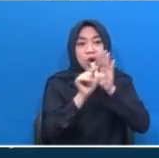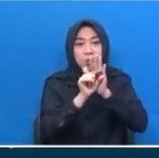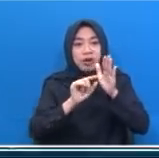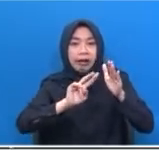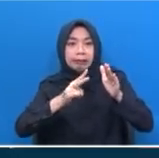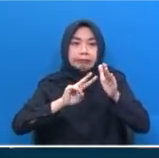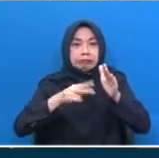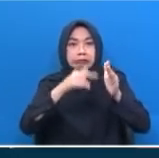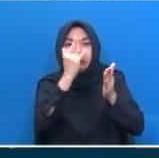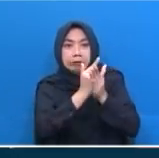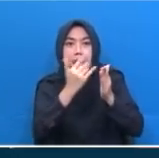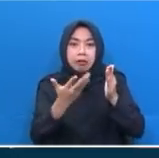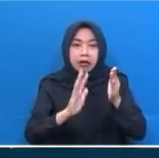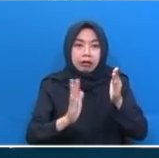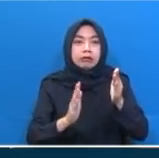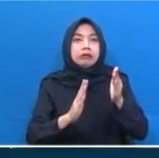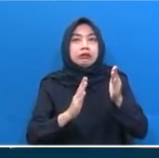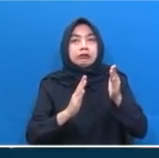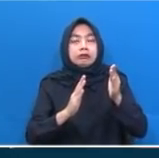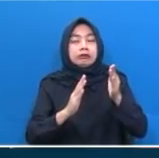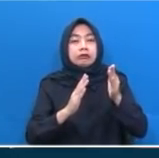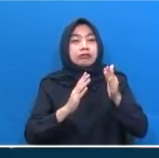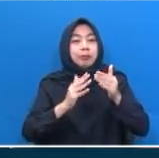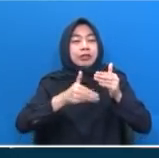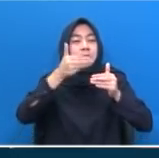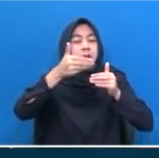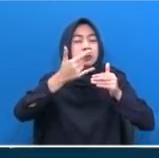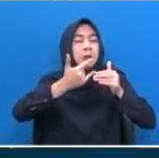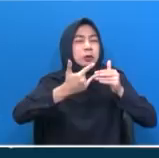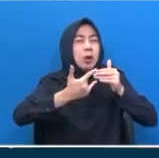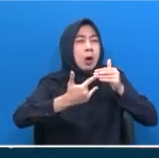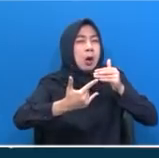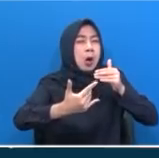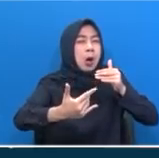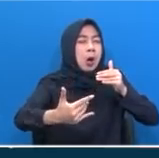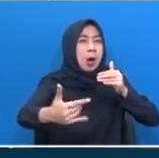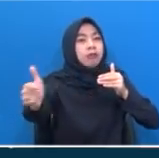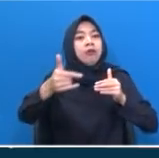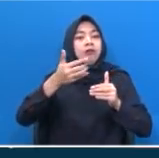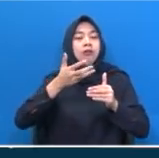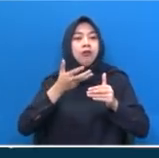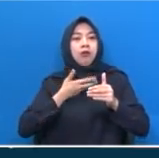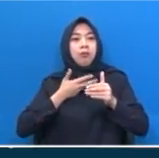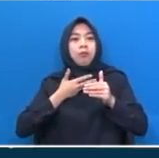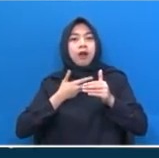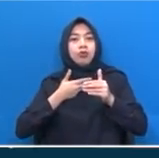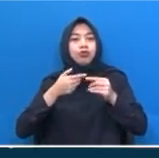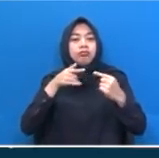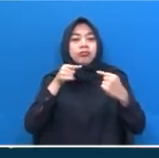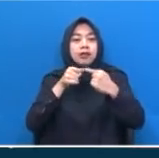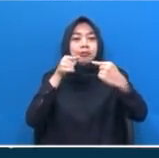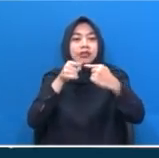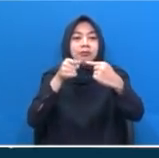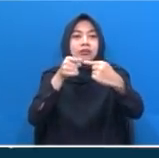supaya design negara yang panjang Republik Indonesia itu bisa menjadi berkesinambungan